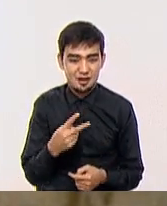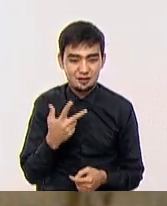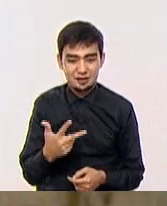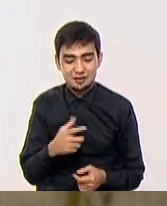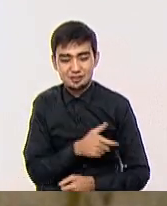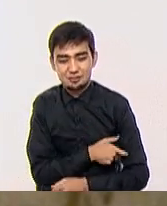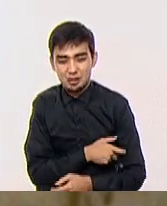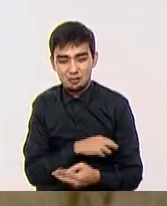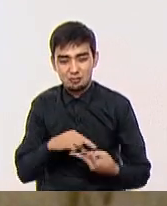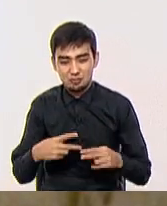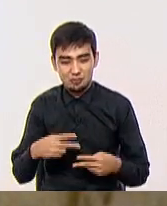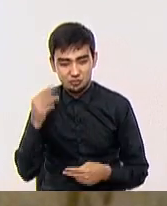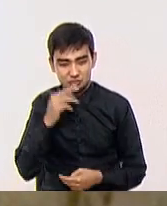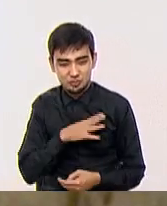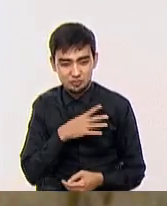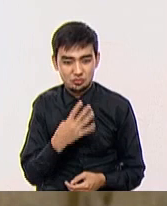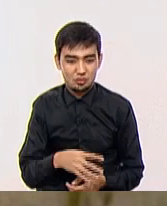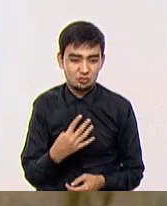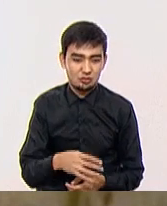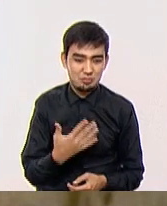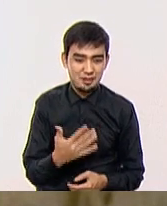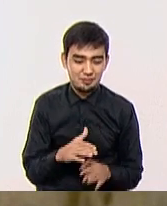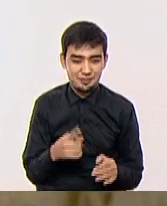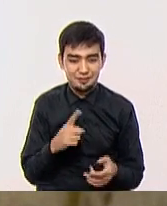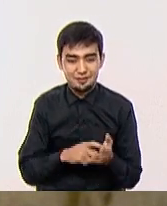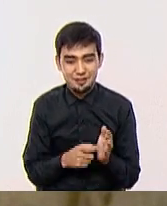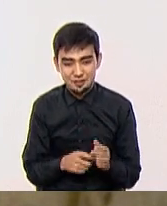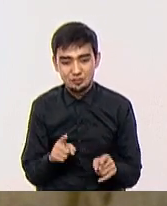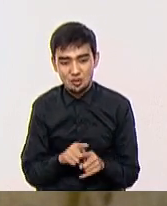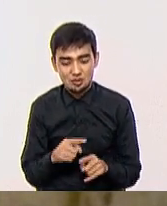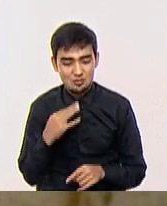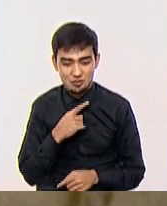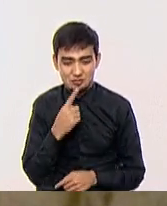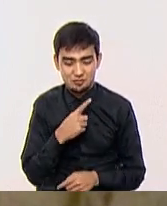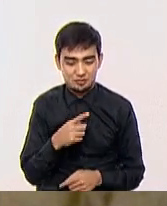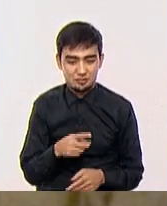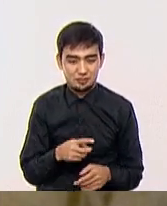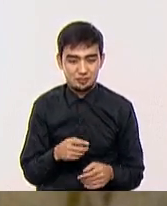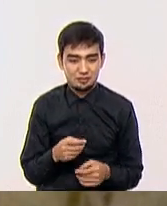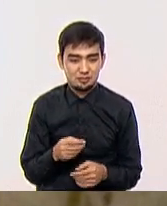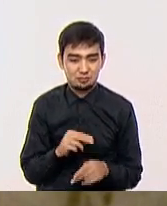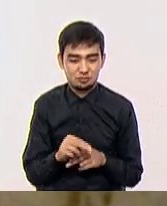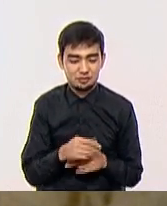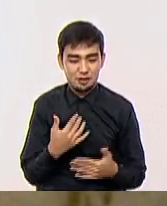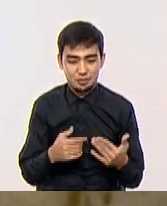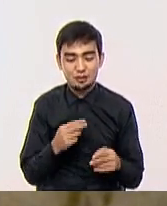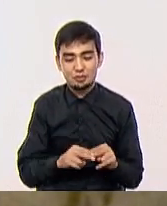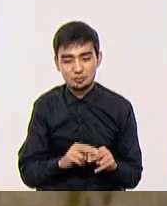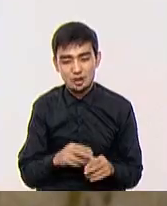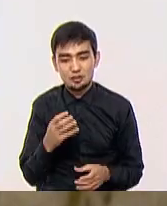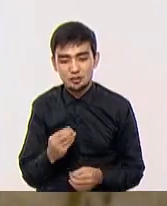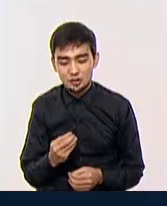двух-трехсменное образование, да, по 40-45 детей в классе. Это тоже о многом говорит. Но и помимо этого, наверное,